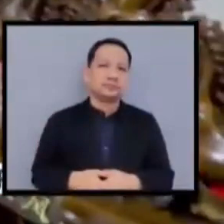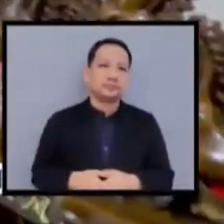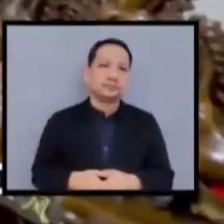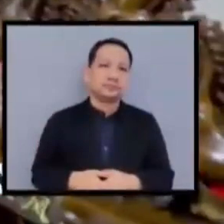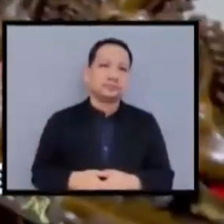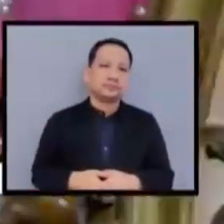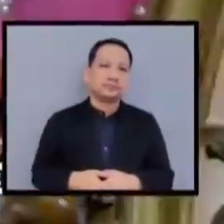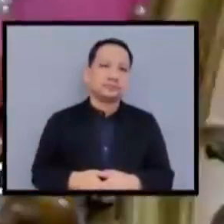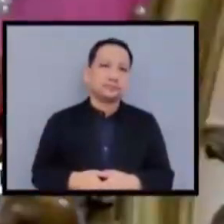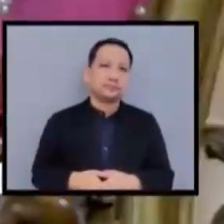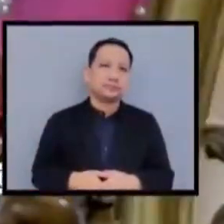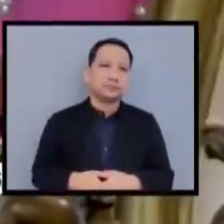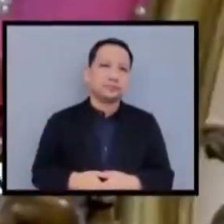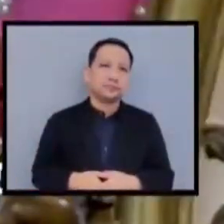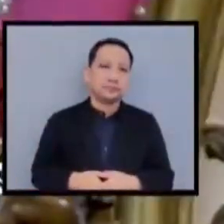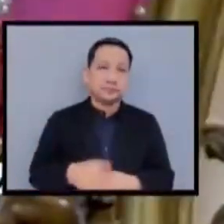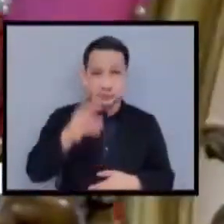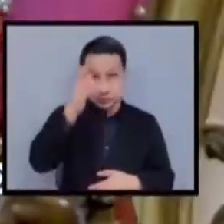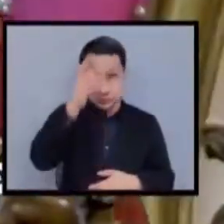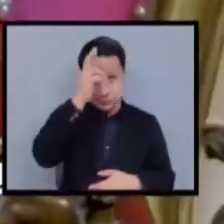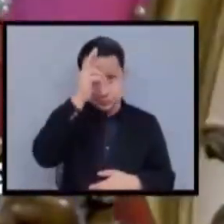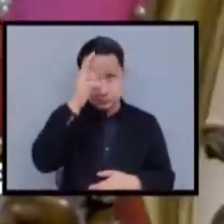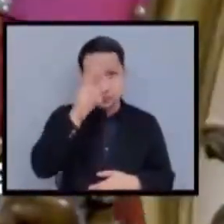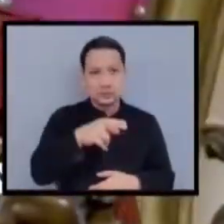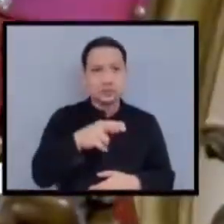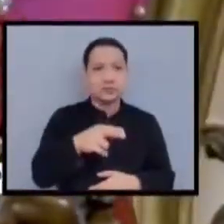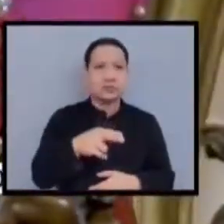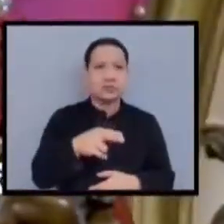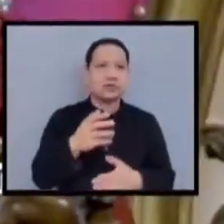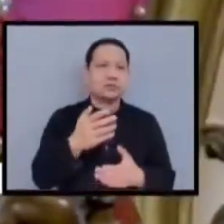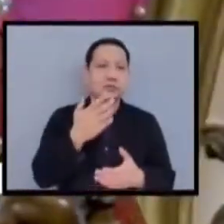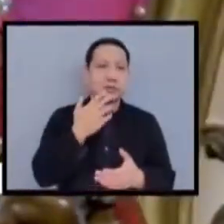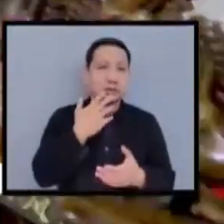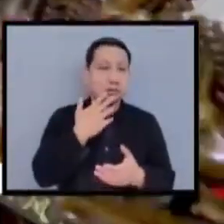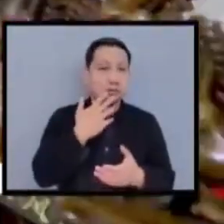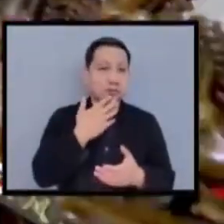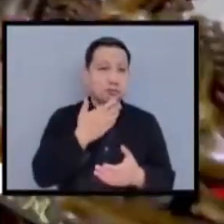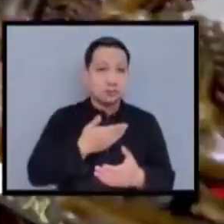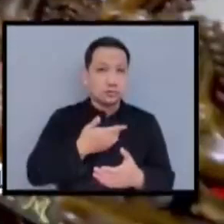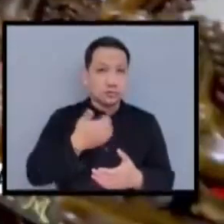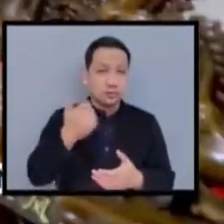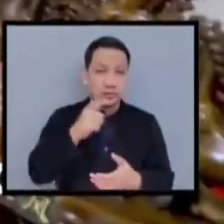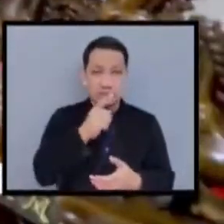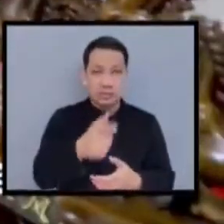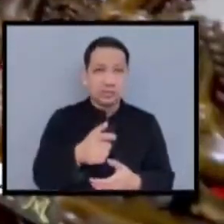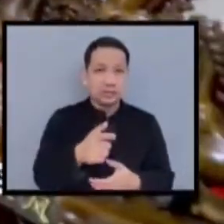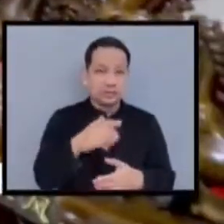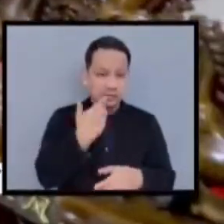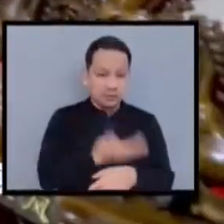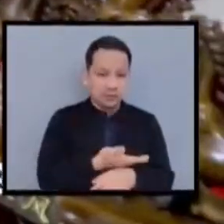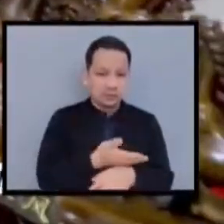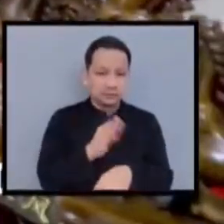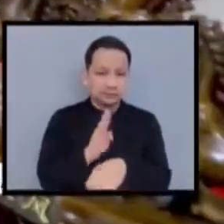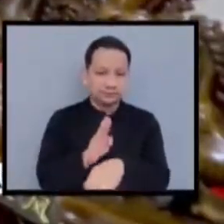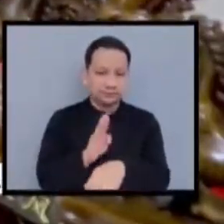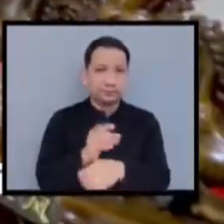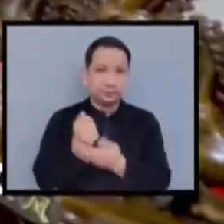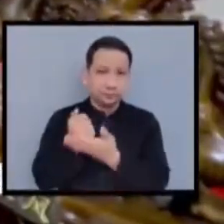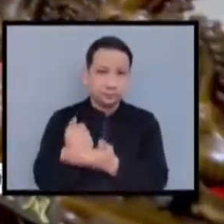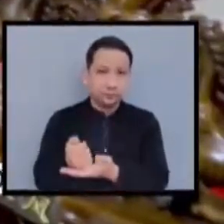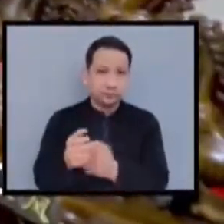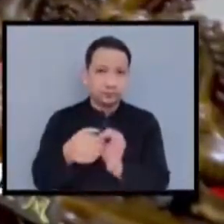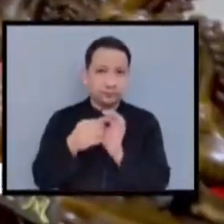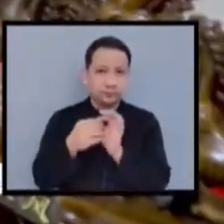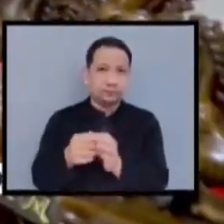Sa rooster naman tayo ha, ikaw ang pinakamaswerte ngayong araw. Swerte ka sa anak at sa business. Sa anak mo, tutulong siya para mapawi